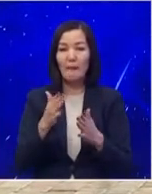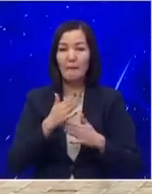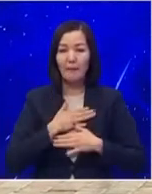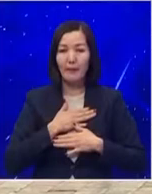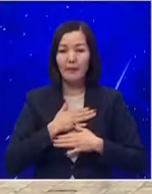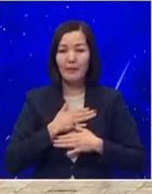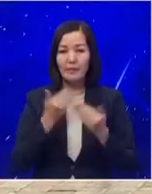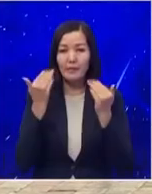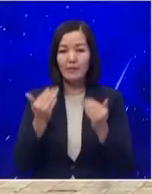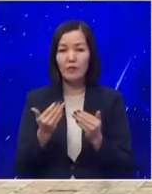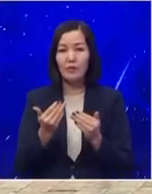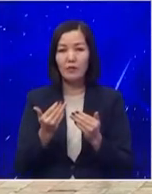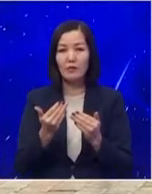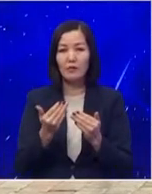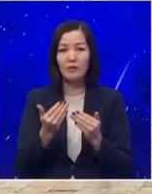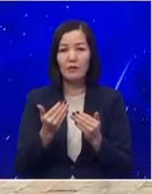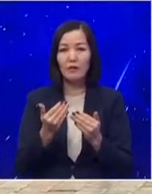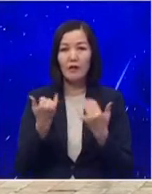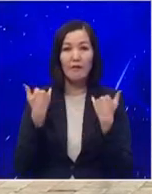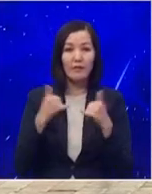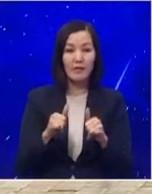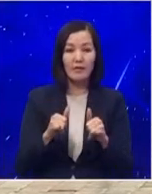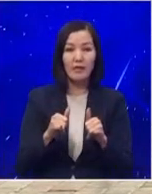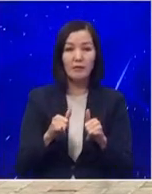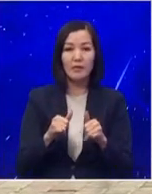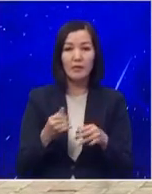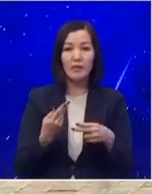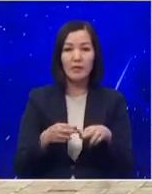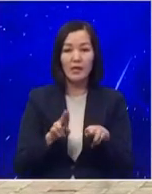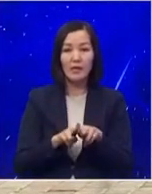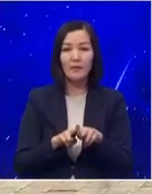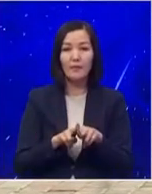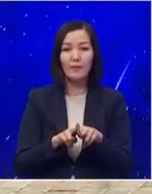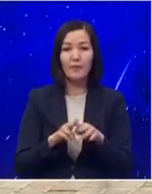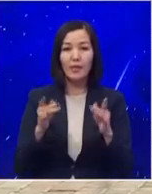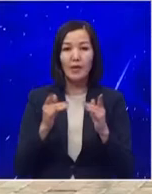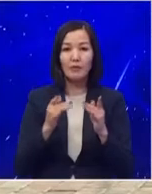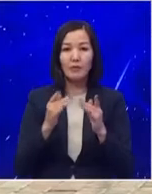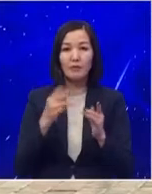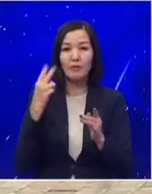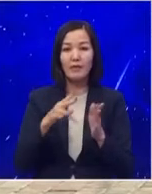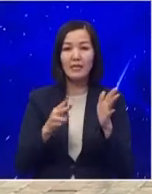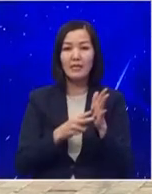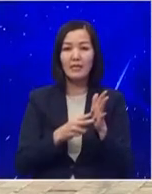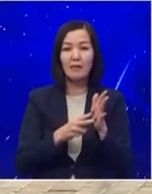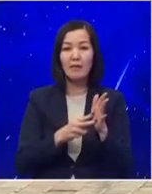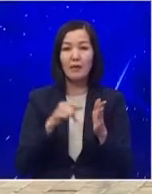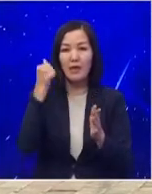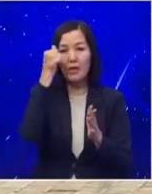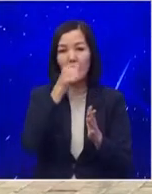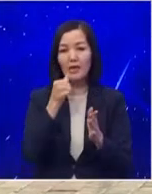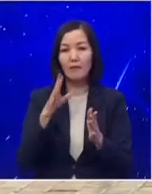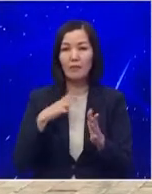сегодня восторгаемся таким общежитием который 27 лет был